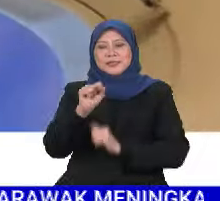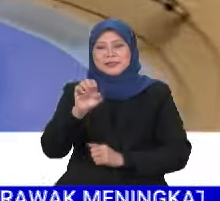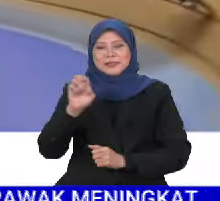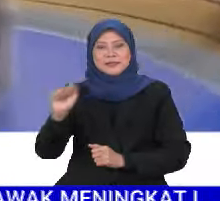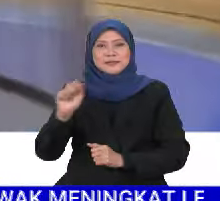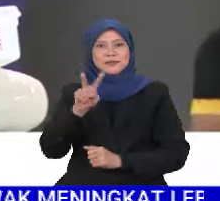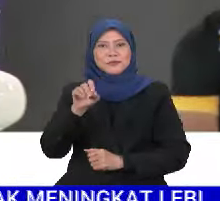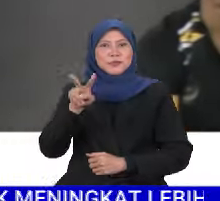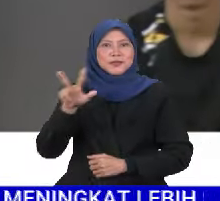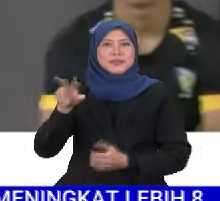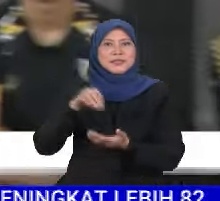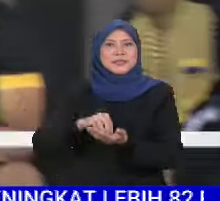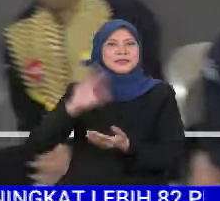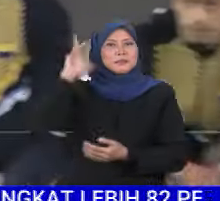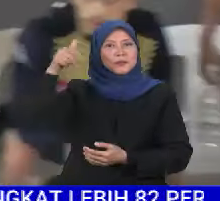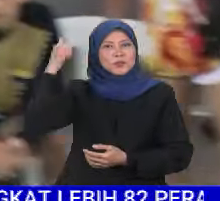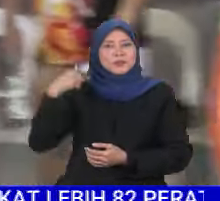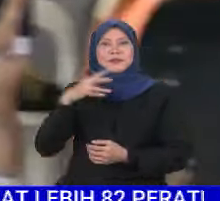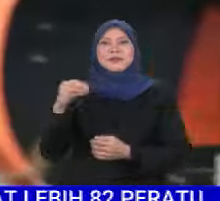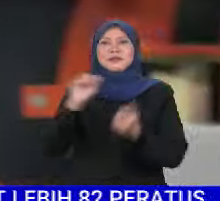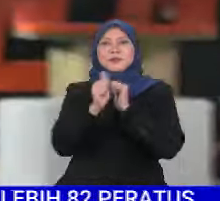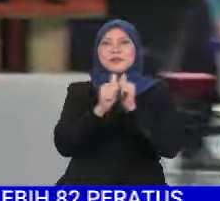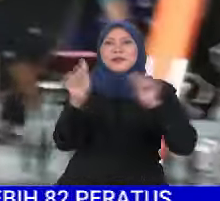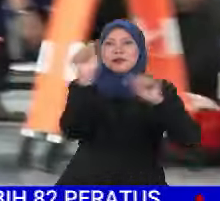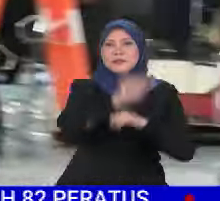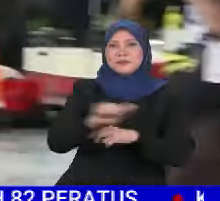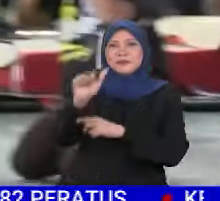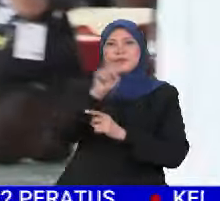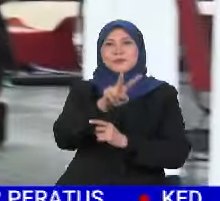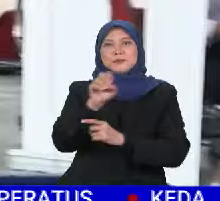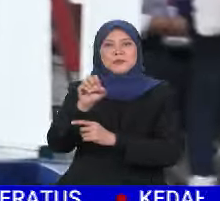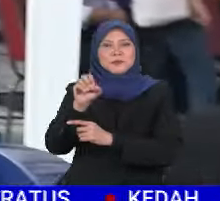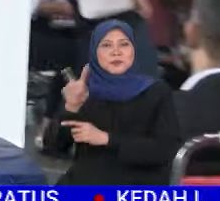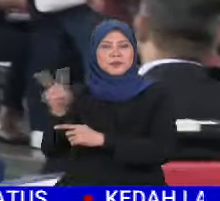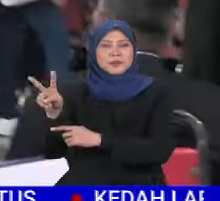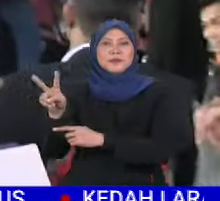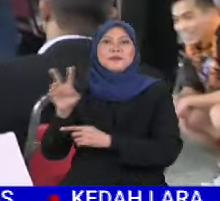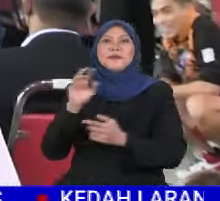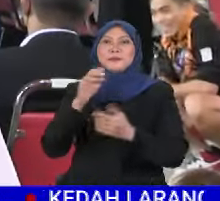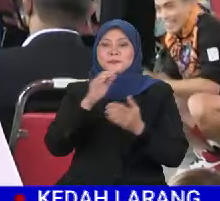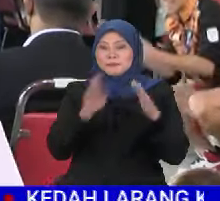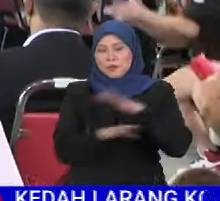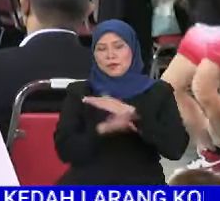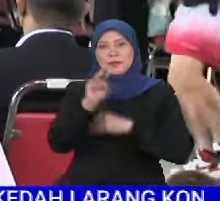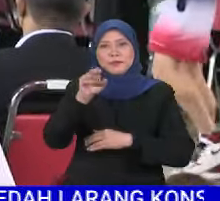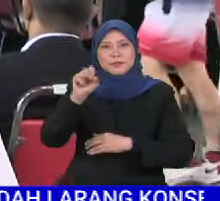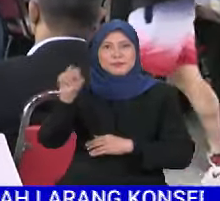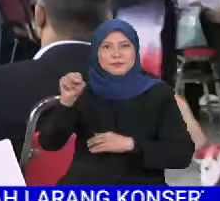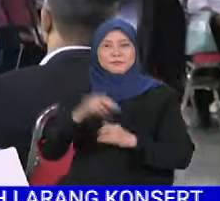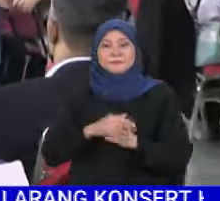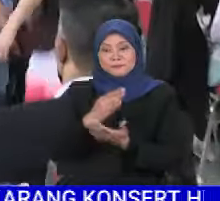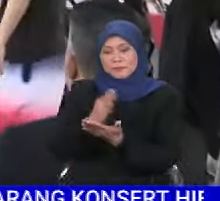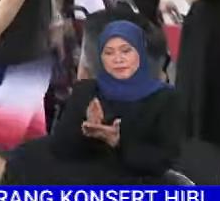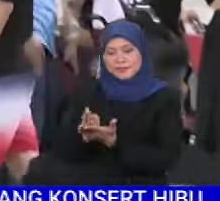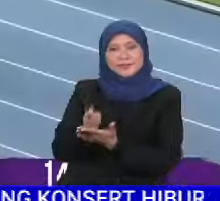2023 di Kamboja dan sukan Asia 2022 di bawah kendalian majelis suka negara pada bulan